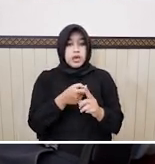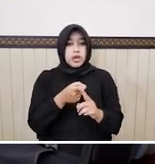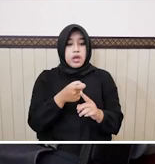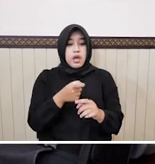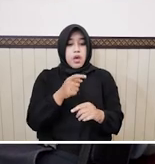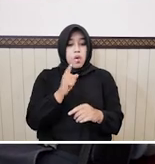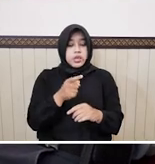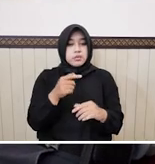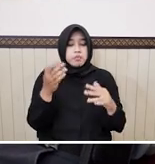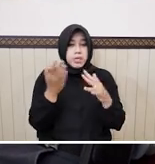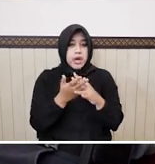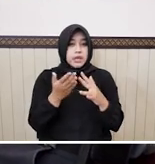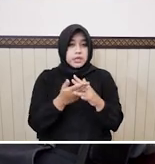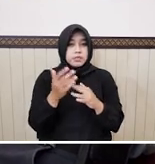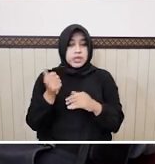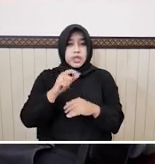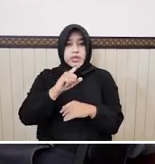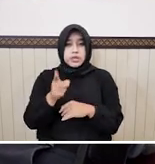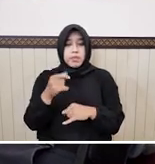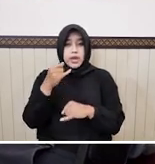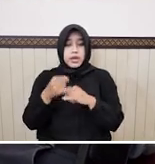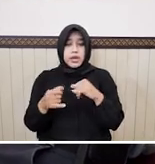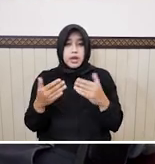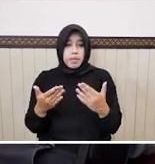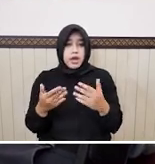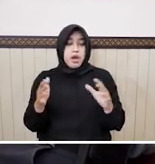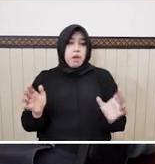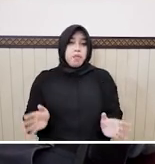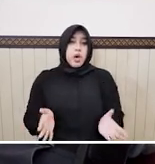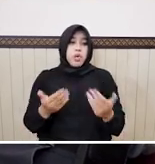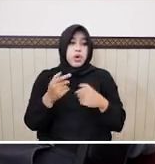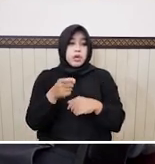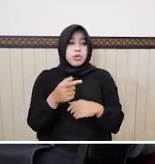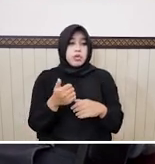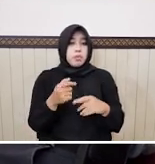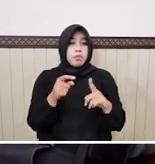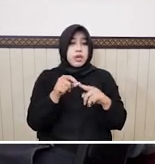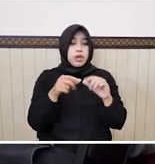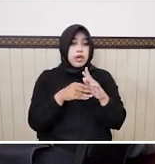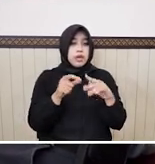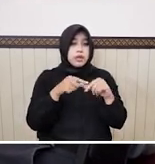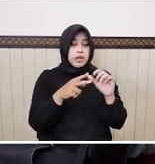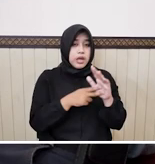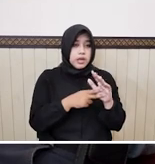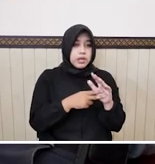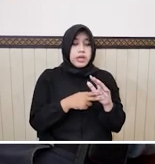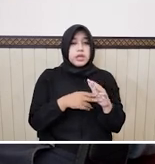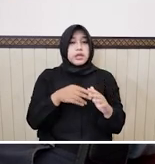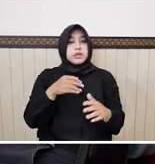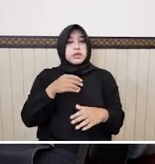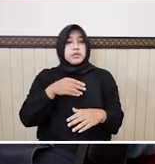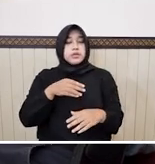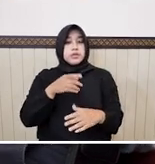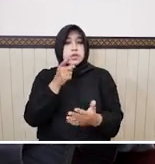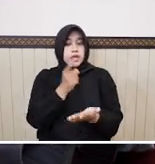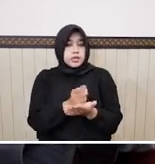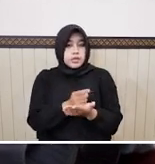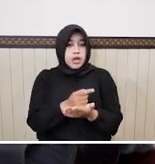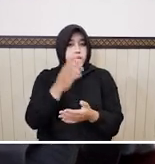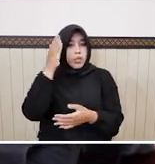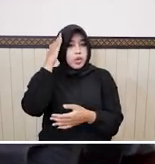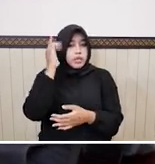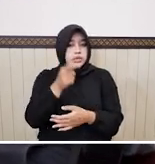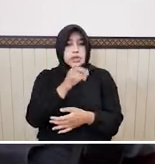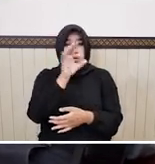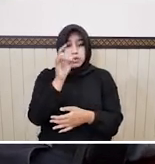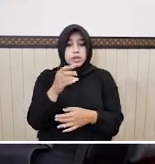dia mestinya dia bisa mengakses sampai kepada bangunan entah itu ka pengadilan Kejaksaan kepolisian sebagainya Setelah